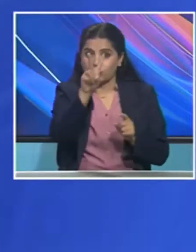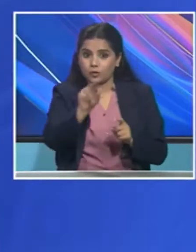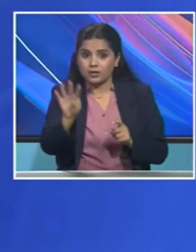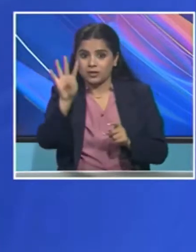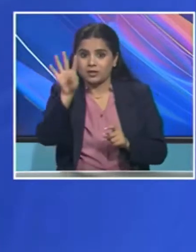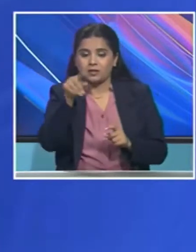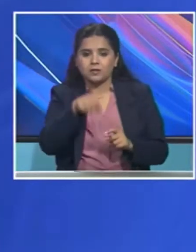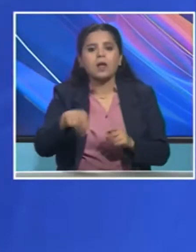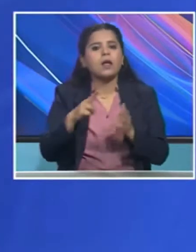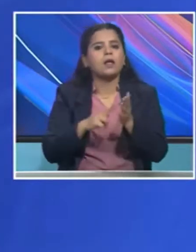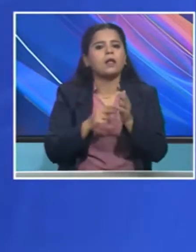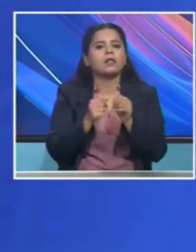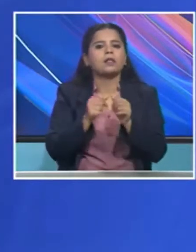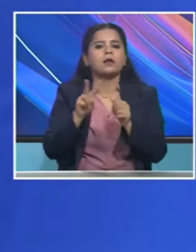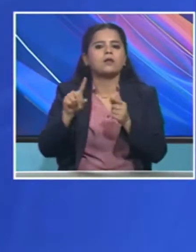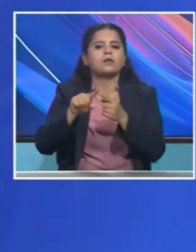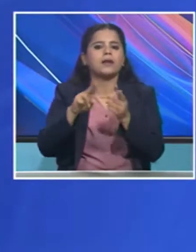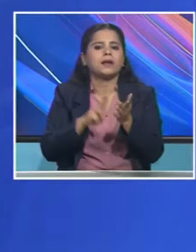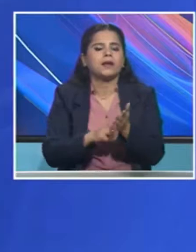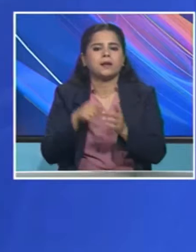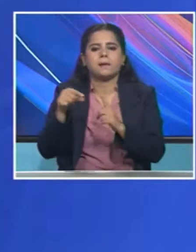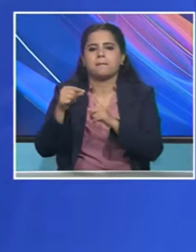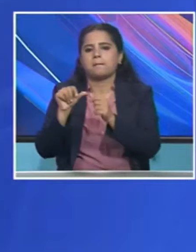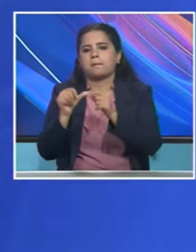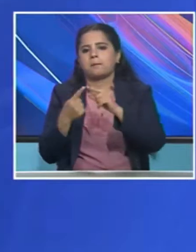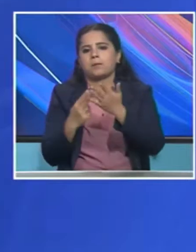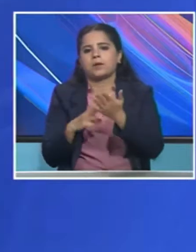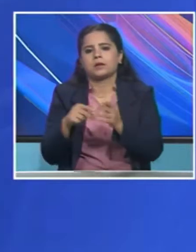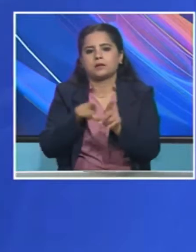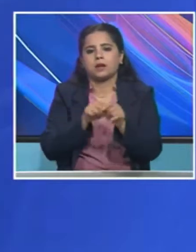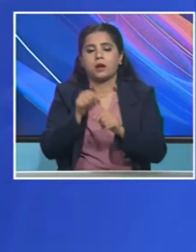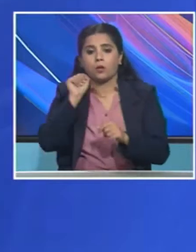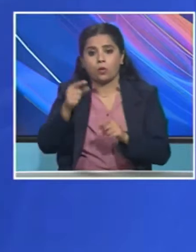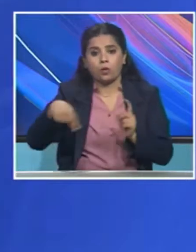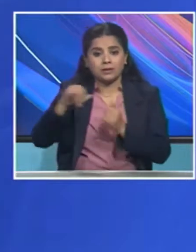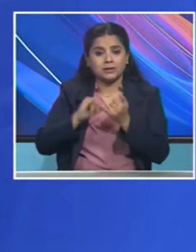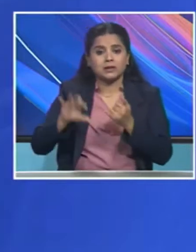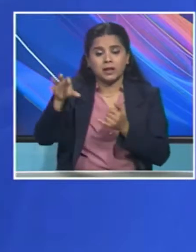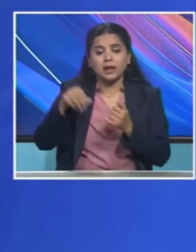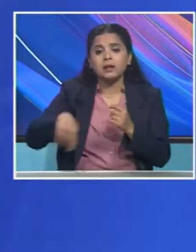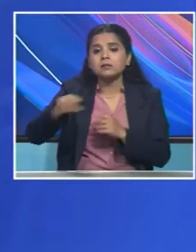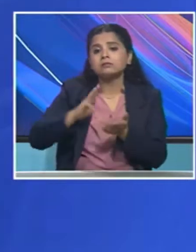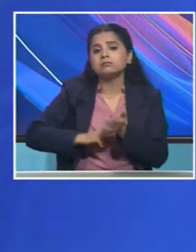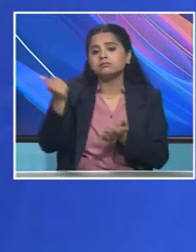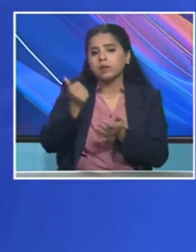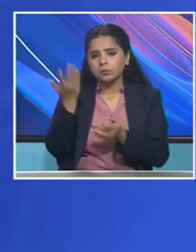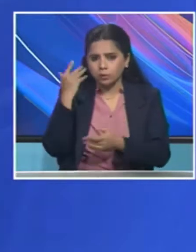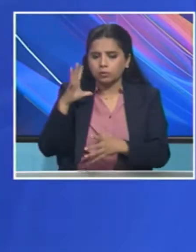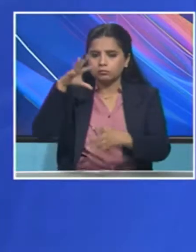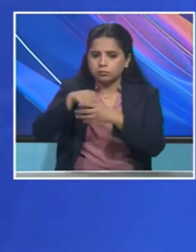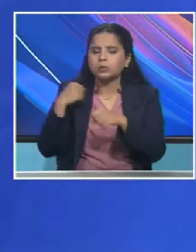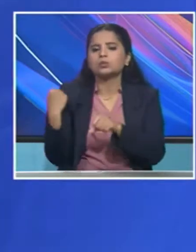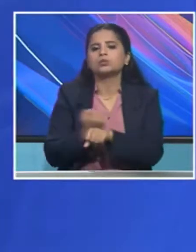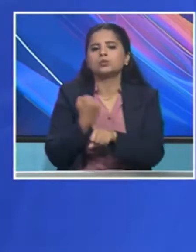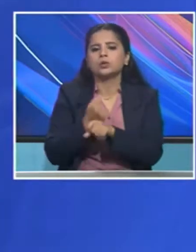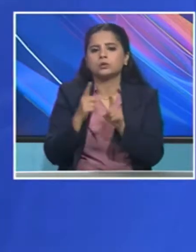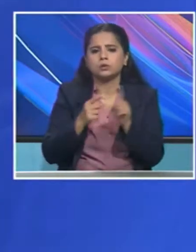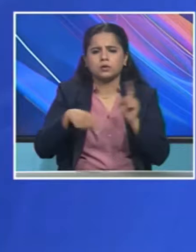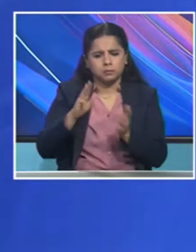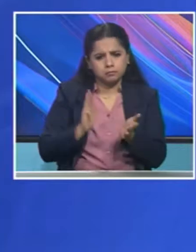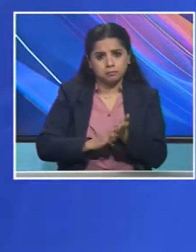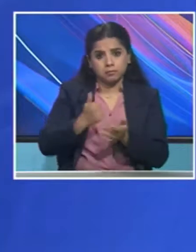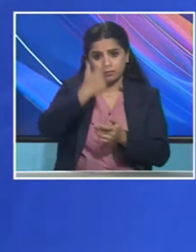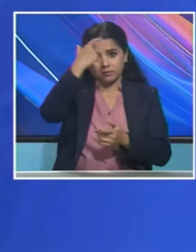नवीन पटनायक के मंत्रिमंडल में स्वतंत्र प्रभार राज्य मंत्री के तौर पर भी उन्होंने काम किया। उन्होंने बतौर मंत्री के तौर